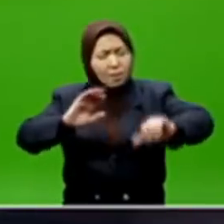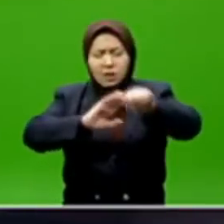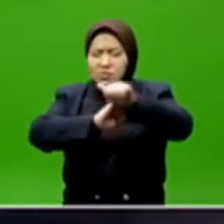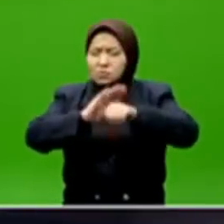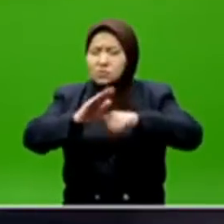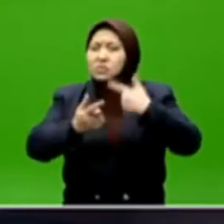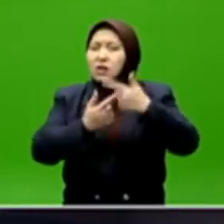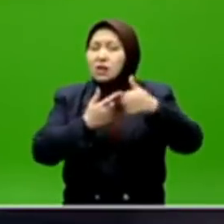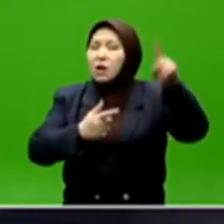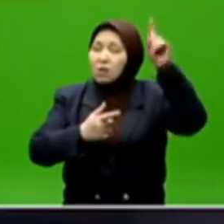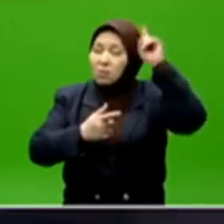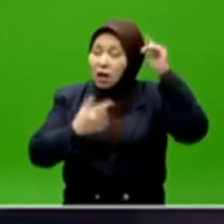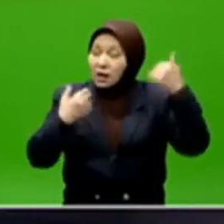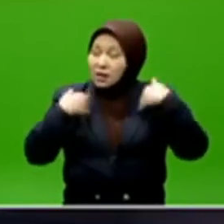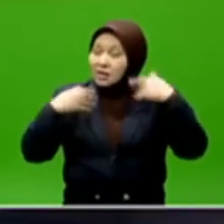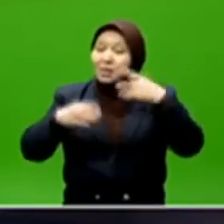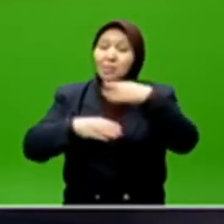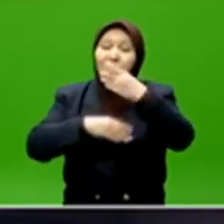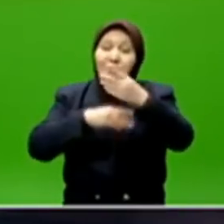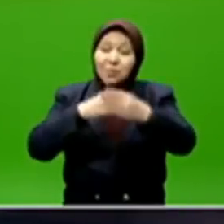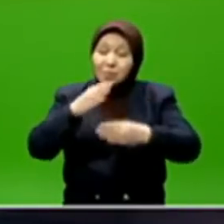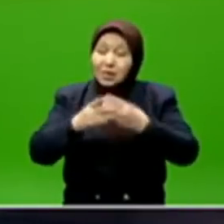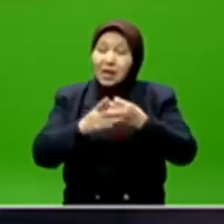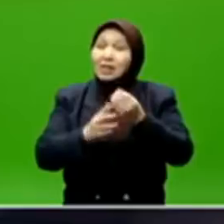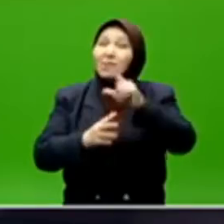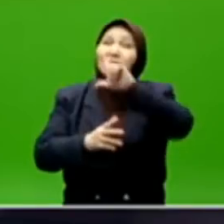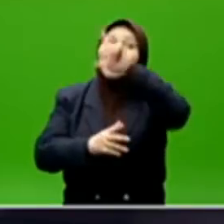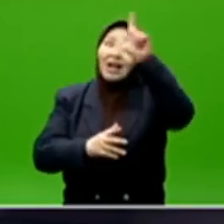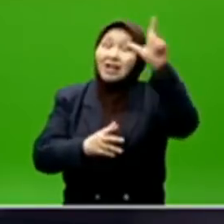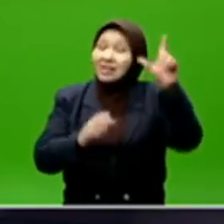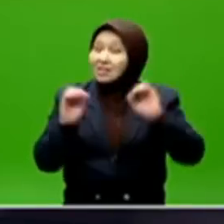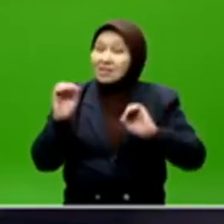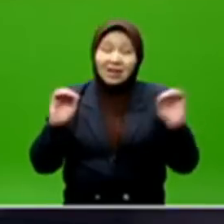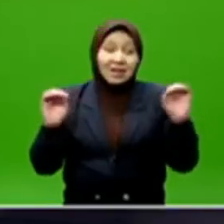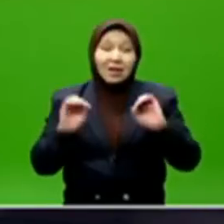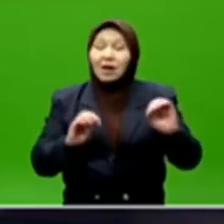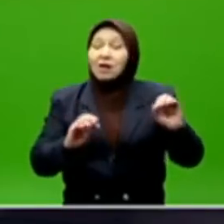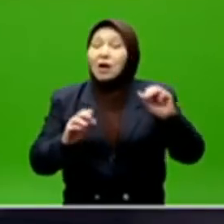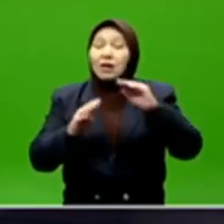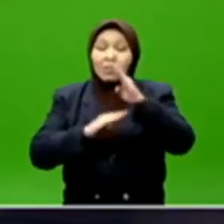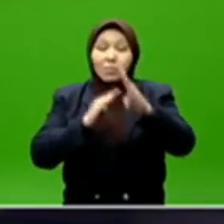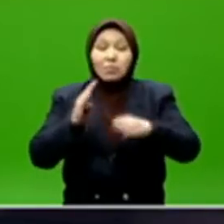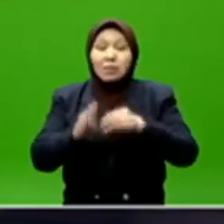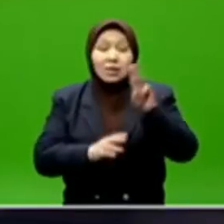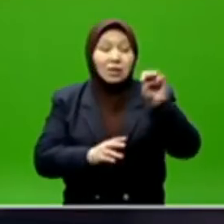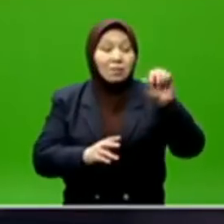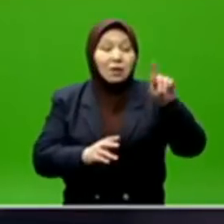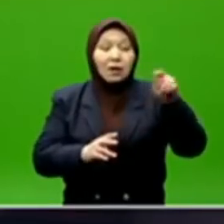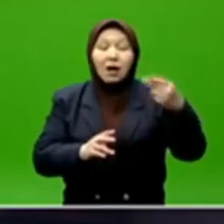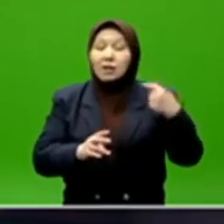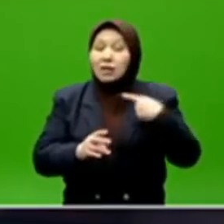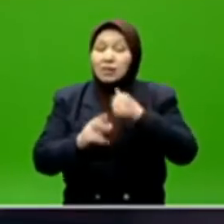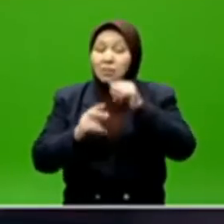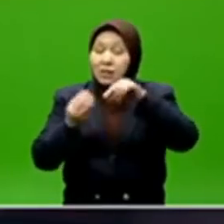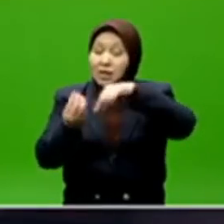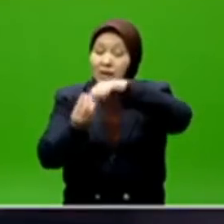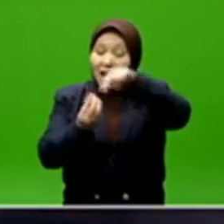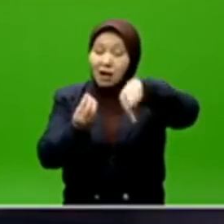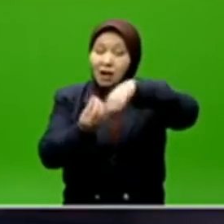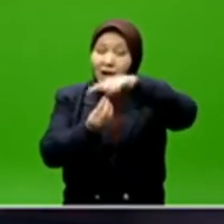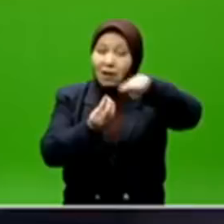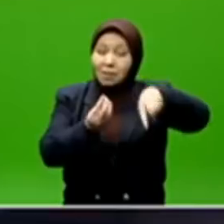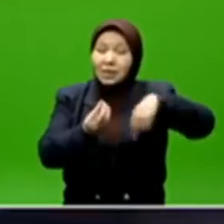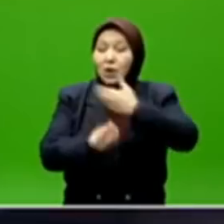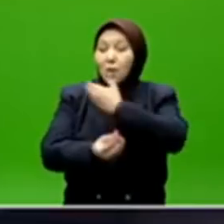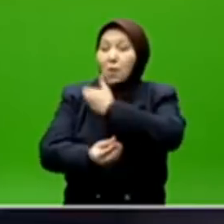Allah, baik yang ada di bumi maupun yang di langit. Kalau di bumi Mekah itu ustaz ya, kalau kita pergi tawaf atau kita pergi